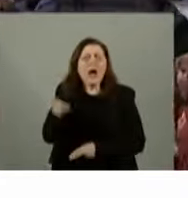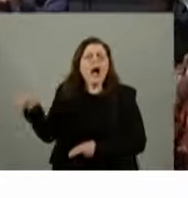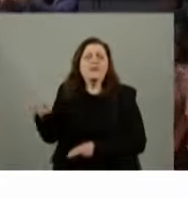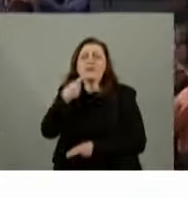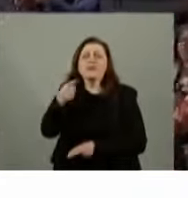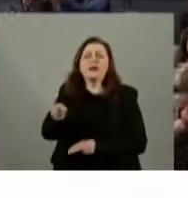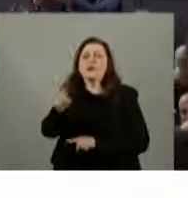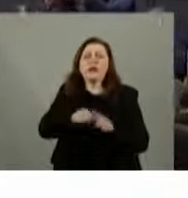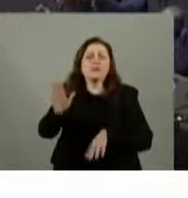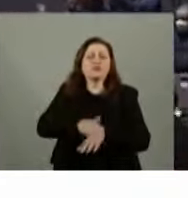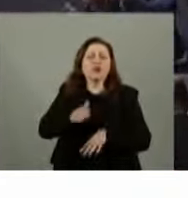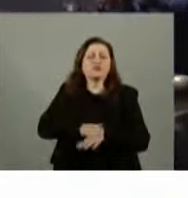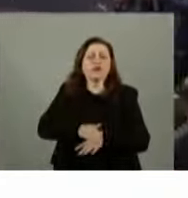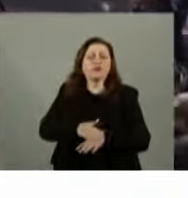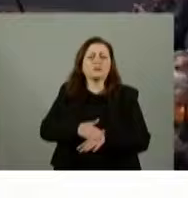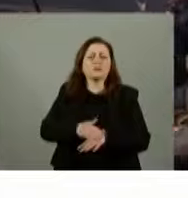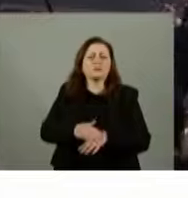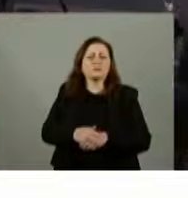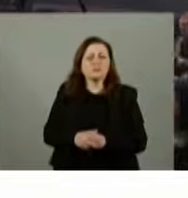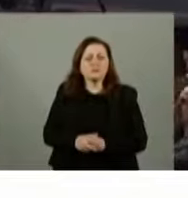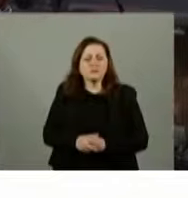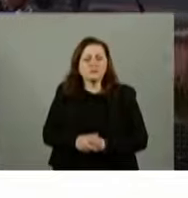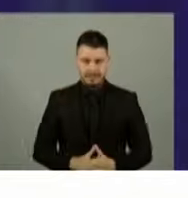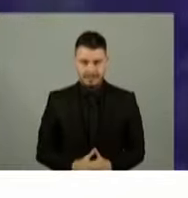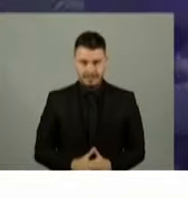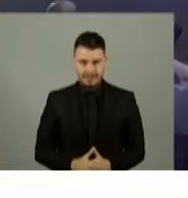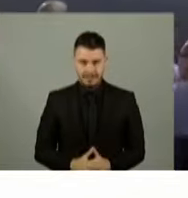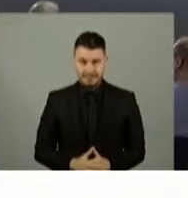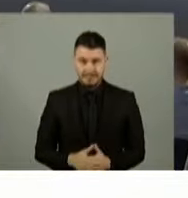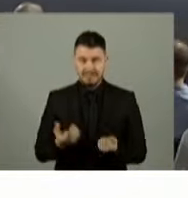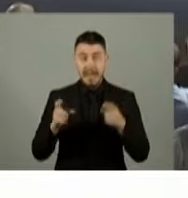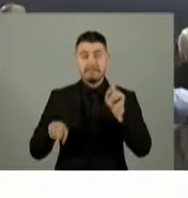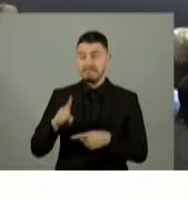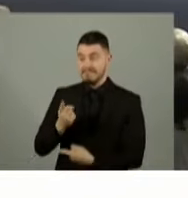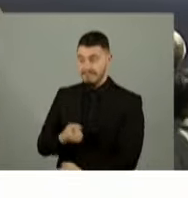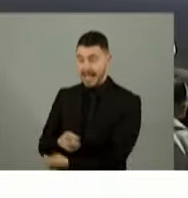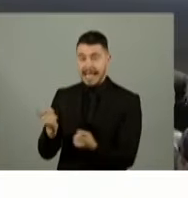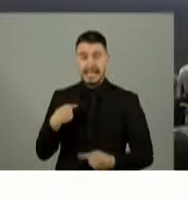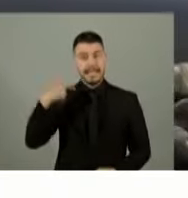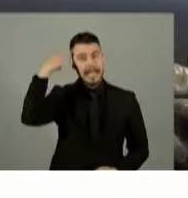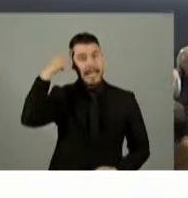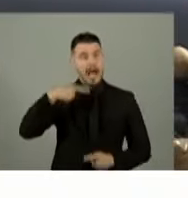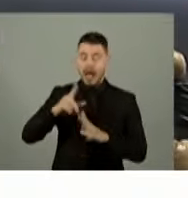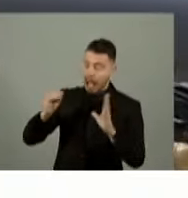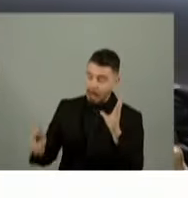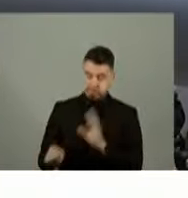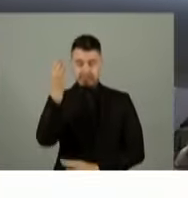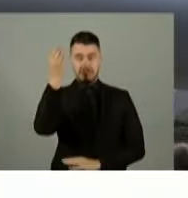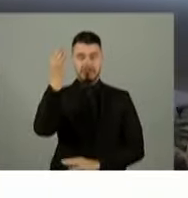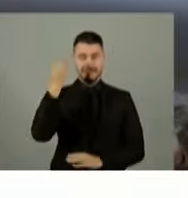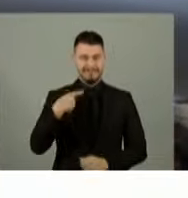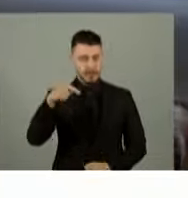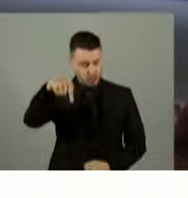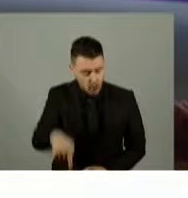πραγματικότητας. Μεταξύ άλλων και αυτής, βεβαίως. Εδώ σε κάθε περίπτωση ο νόμος είναι πάνω απ' όλα και απ' όλους. Έτσι. Ναι, αλλά αν ο νόμος δεν αφορά σε βουλευτή. Και